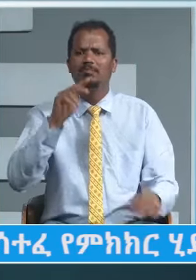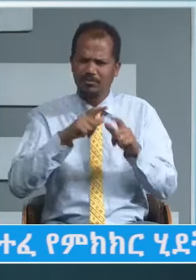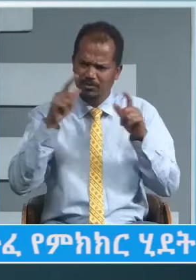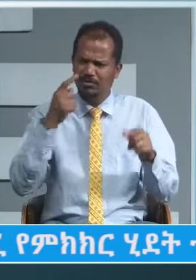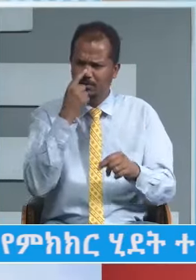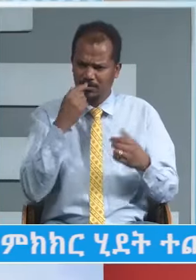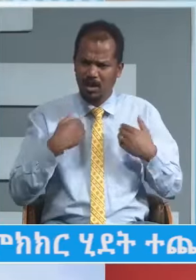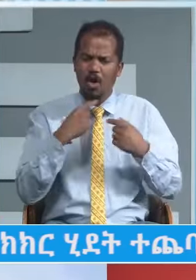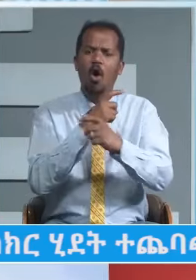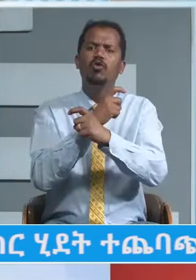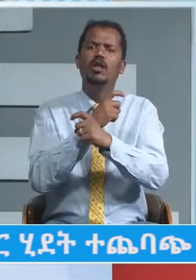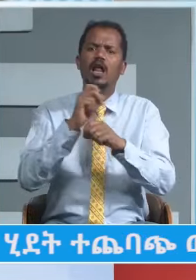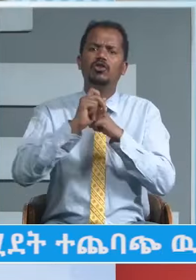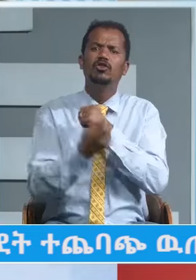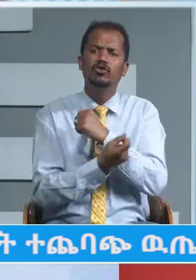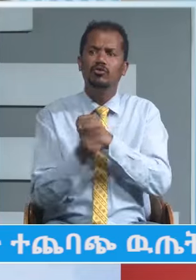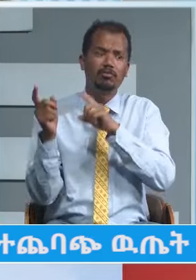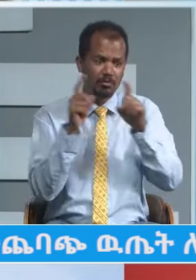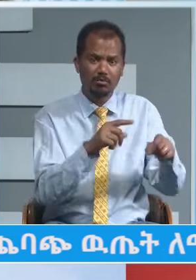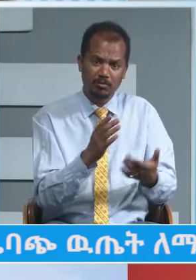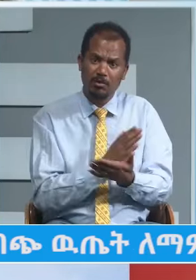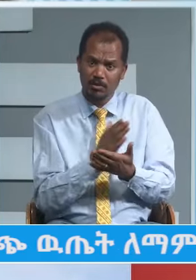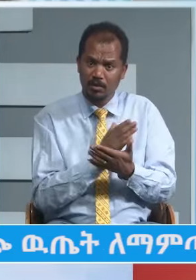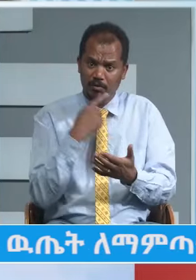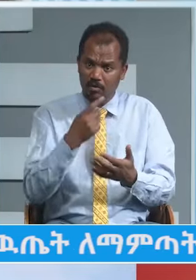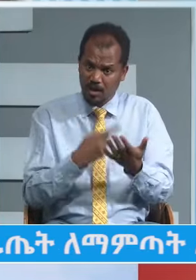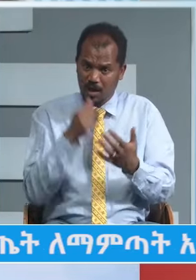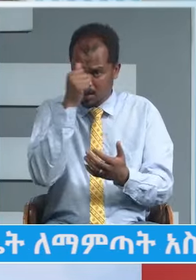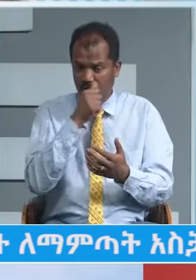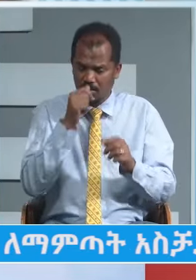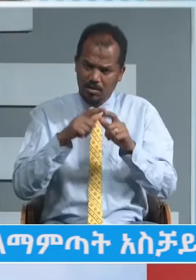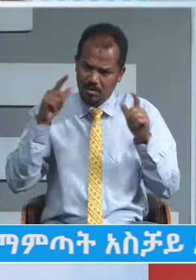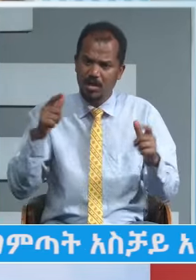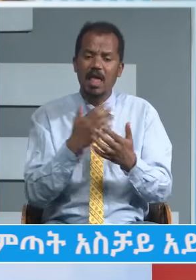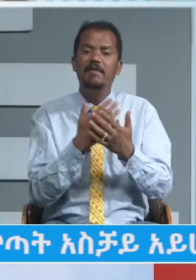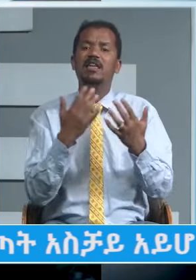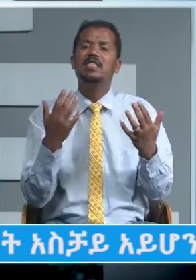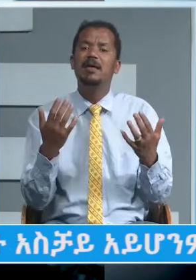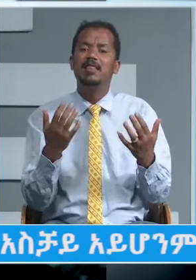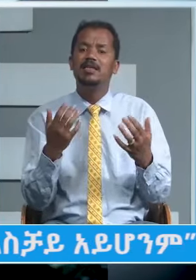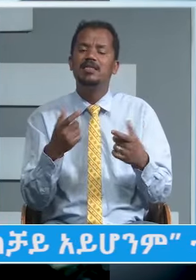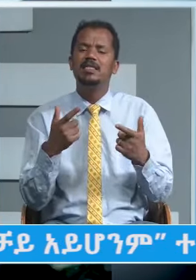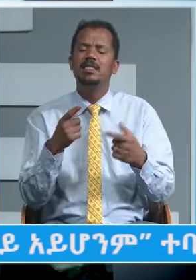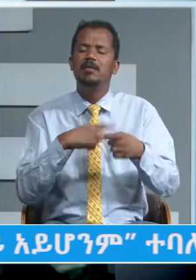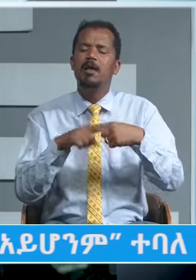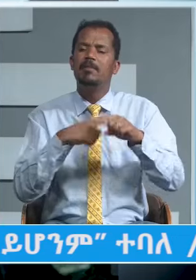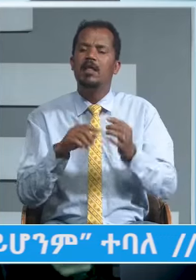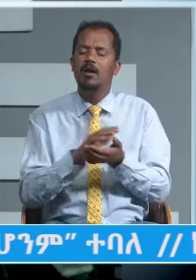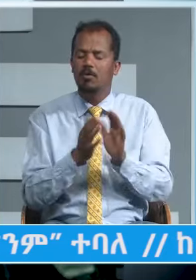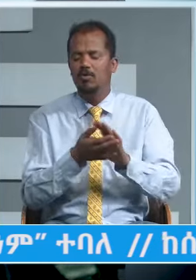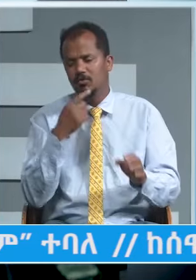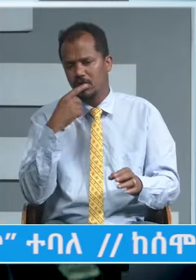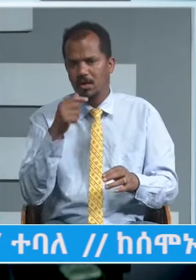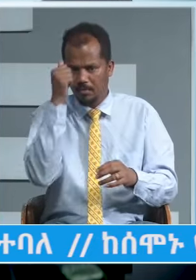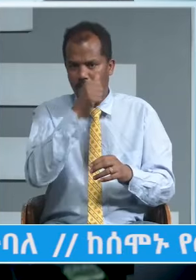ልምድ ያላቸው የተለያዩ የኦስትሪያ ኩባንያዎች እንደሚሳተፉ ገልጸው ይህም ለኢትዮጵያ ትልቅ የኢንቨስትመንት እድል የሚያመጣ